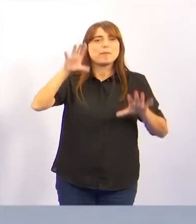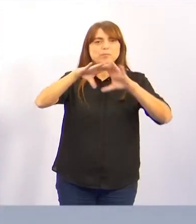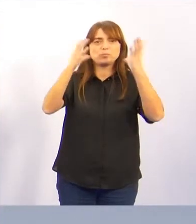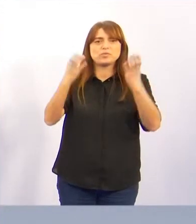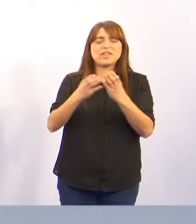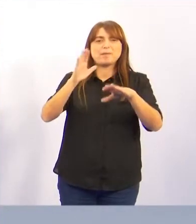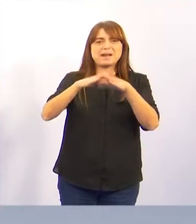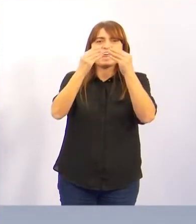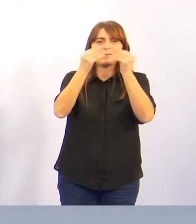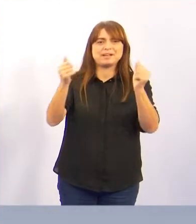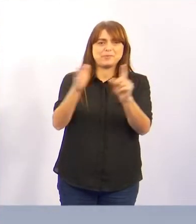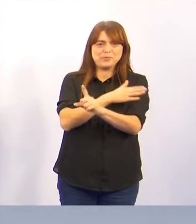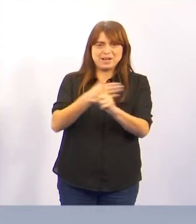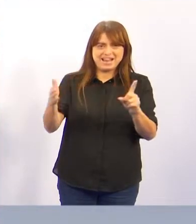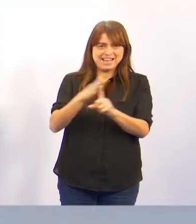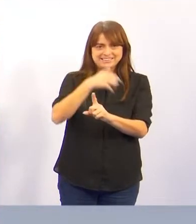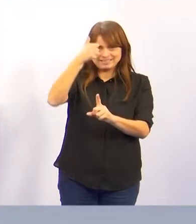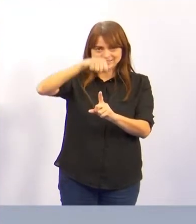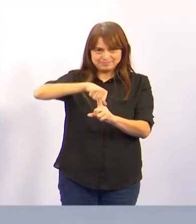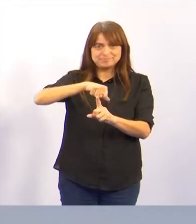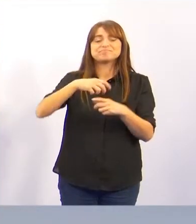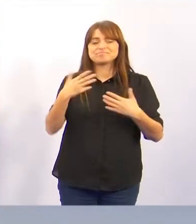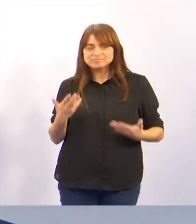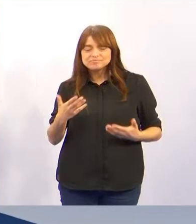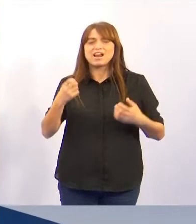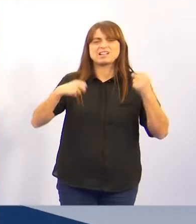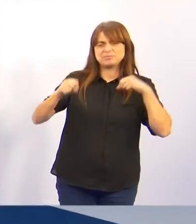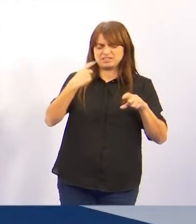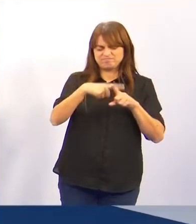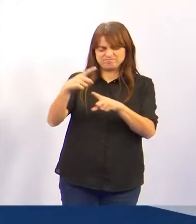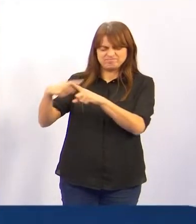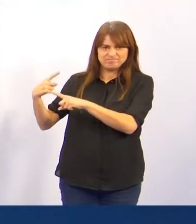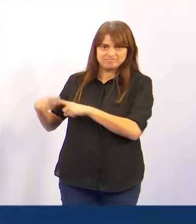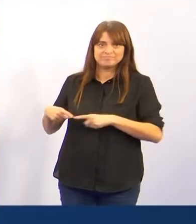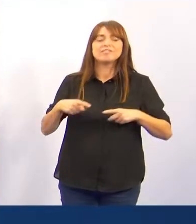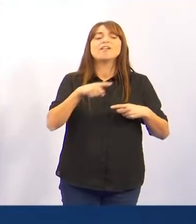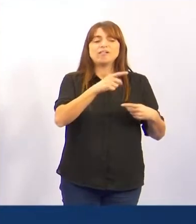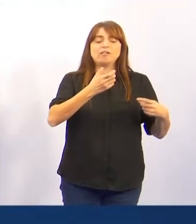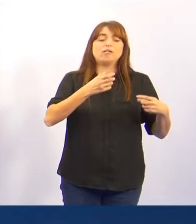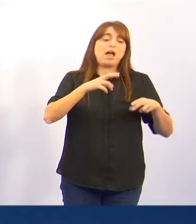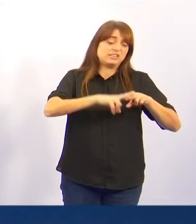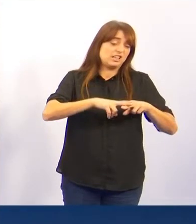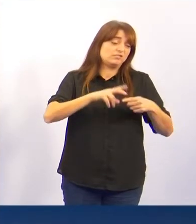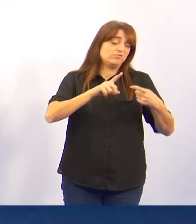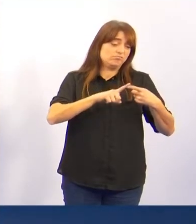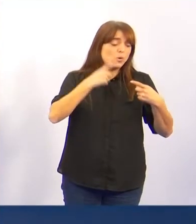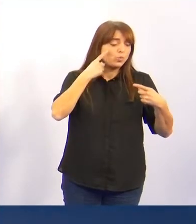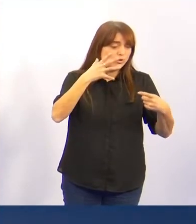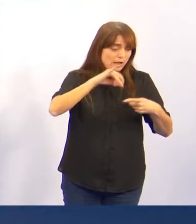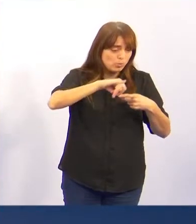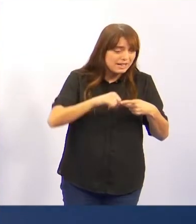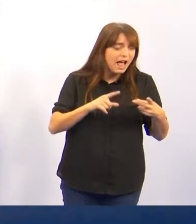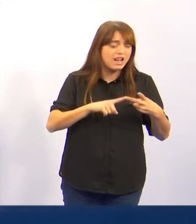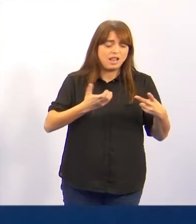Generalitat, i també els que es faran als diversos consells comarcals de les Terres de l'Ebre. Els quatre també hi ha actes previstos, i durant la tarda també hi haurà